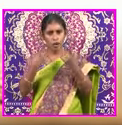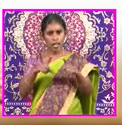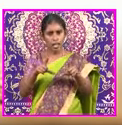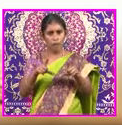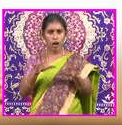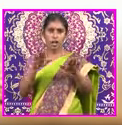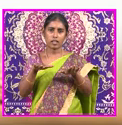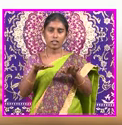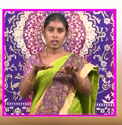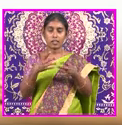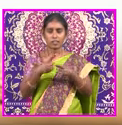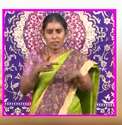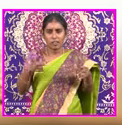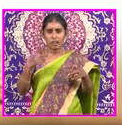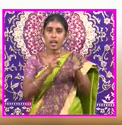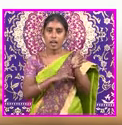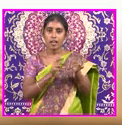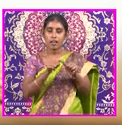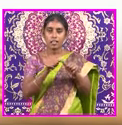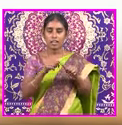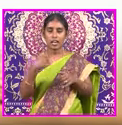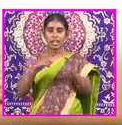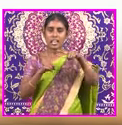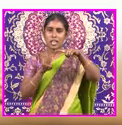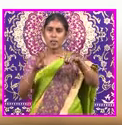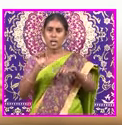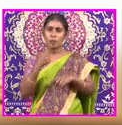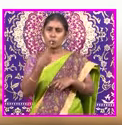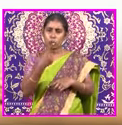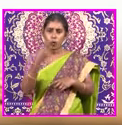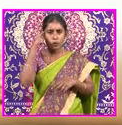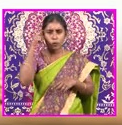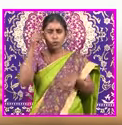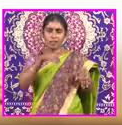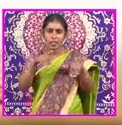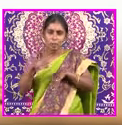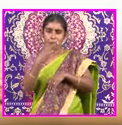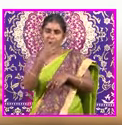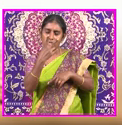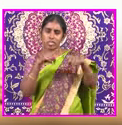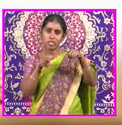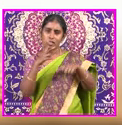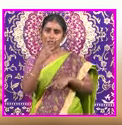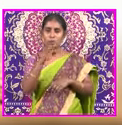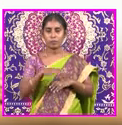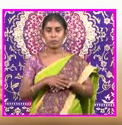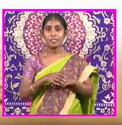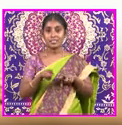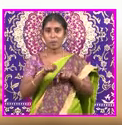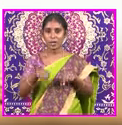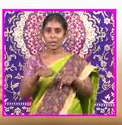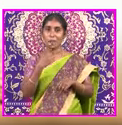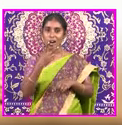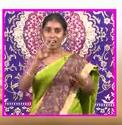மிகப்பெரிய எதிர்பார்ப்பை ஏற்படுத்தக்கூடும். ஆம் மாணவர்களே, நாம் இன்று பார்க்கக்கூடிய பாடப்பகுதி